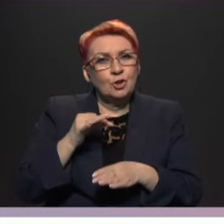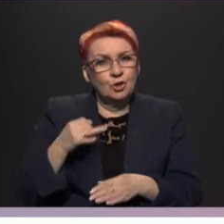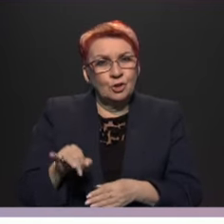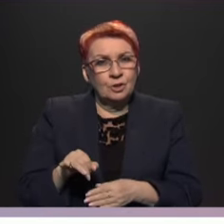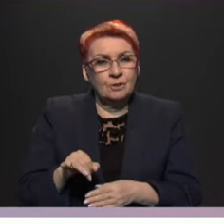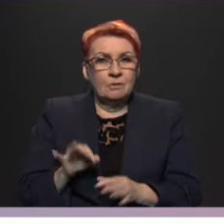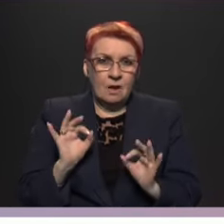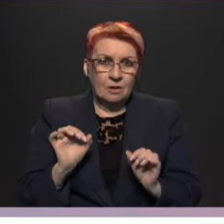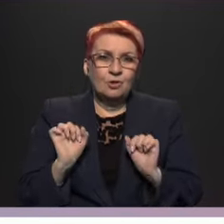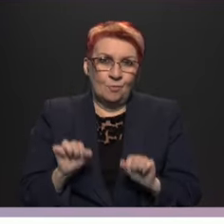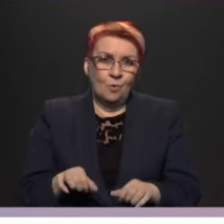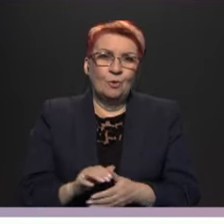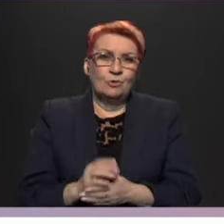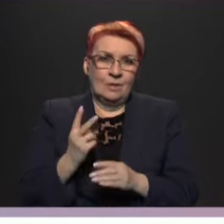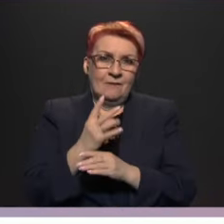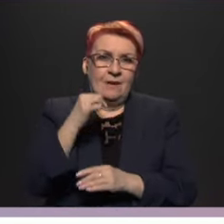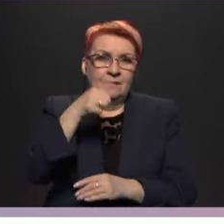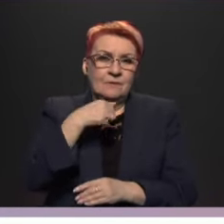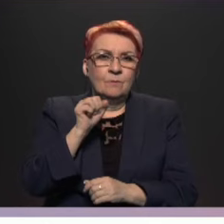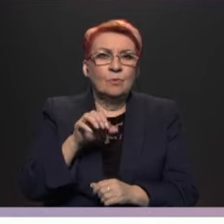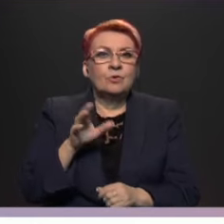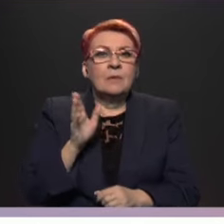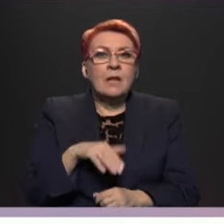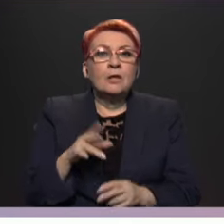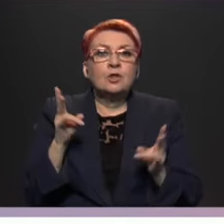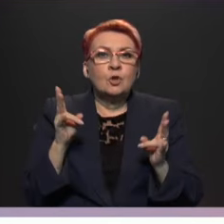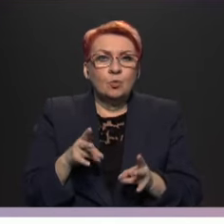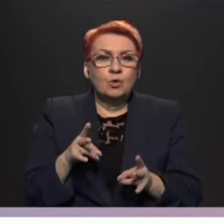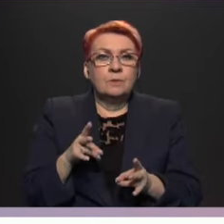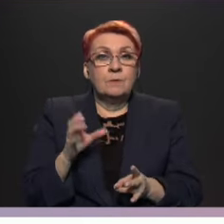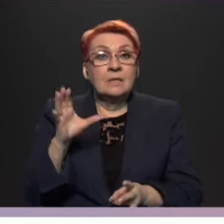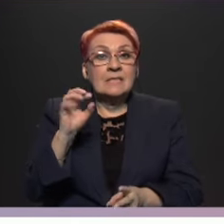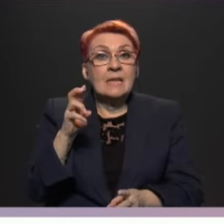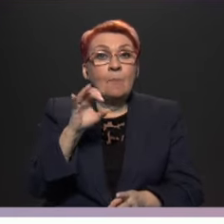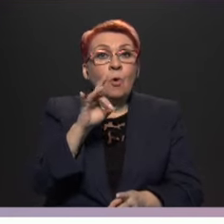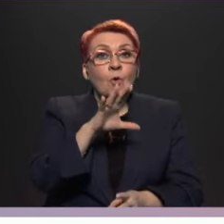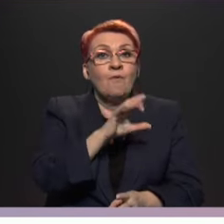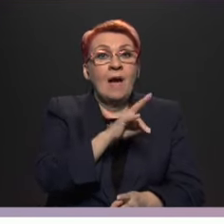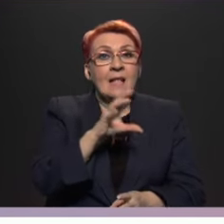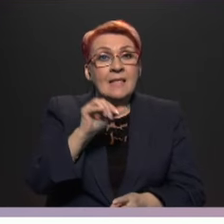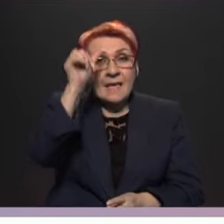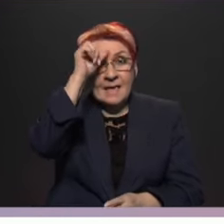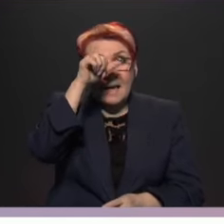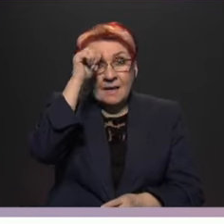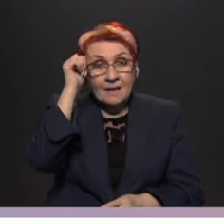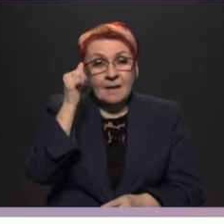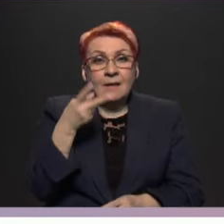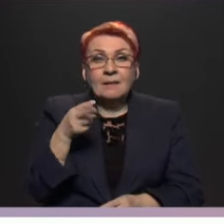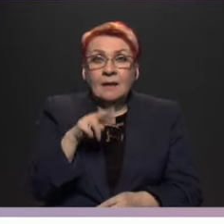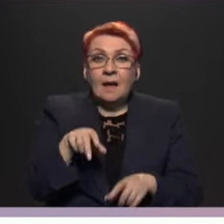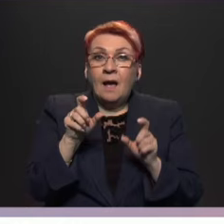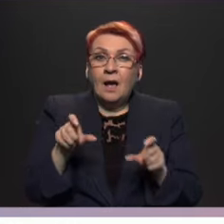конечно, можно. И, может быть, даже нужно. Потому что соборование, прежде всего, предназначалось для